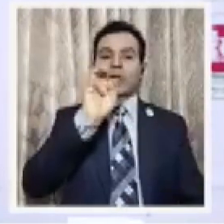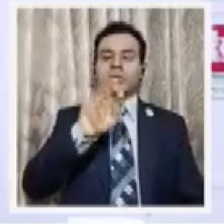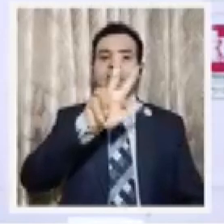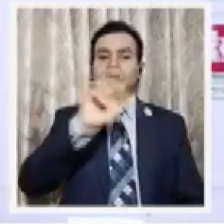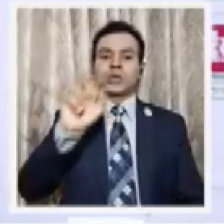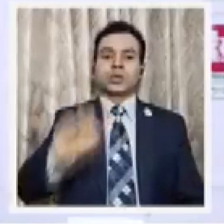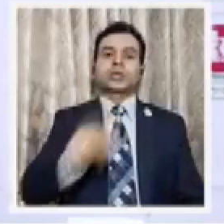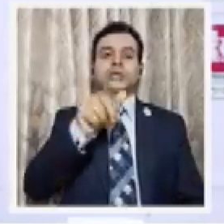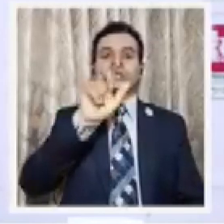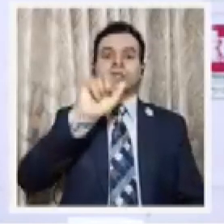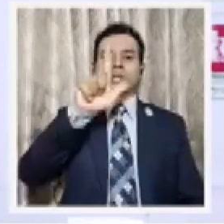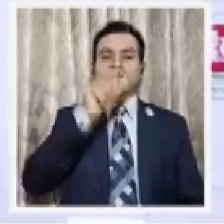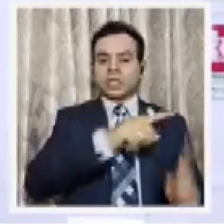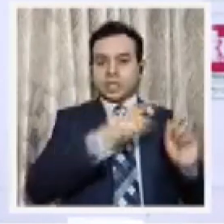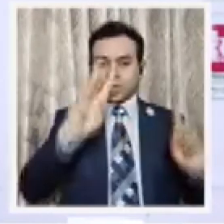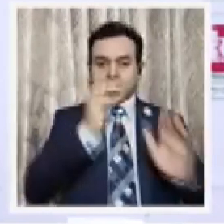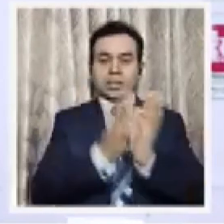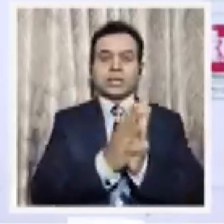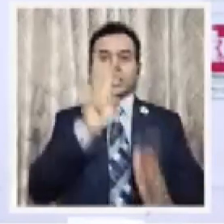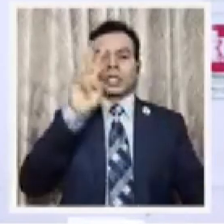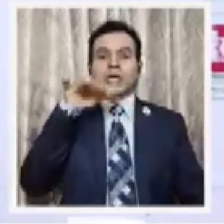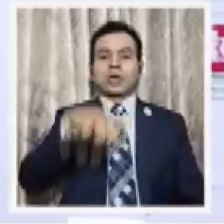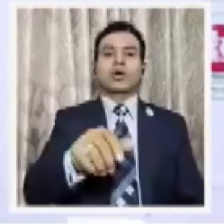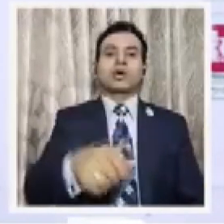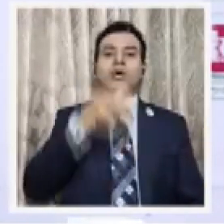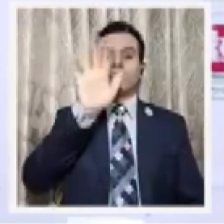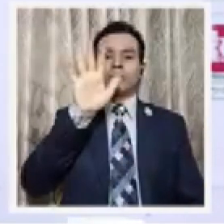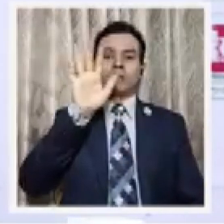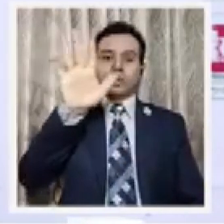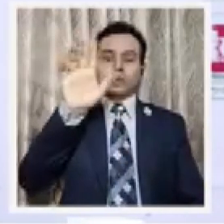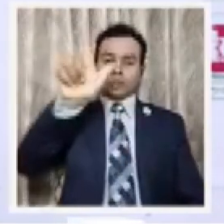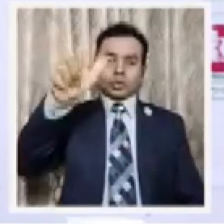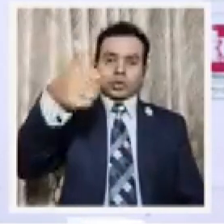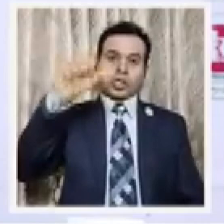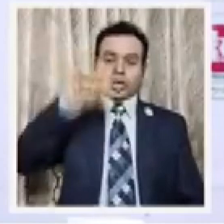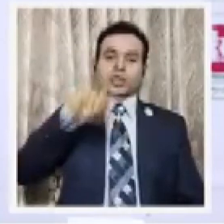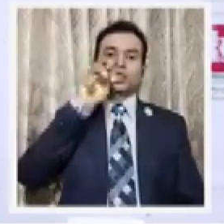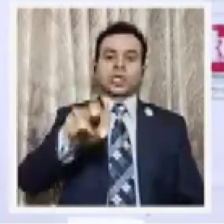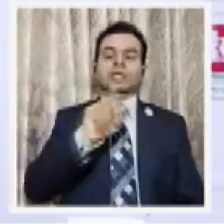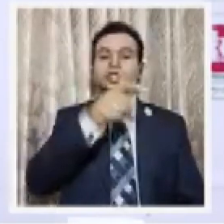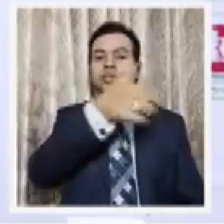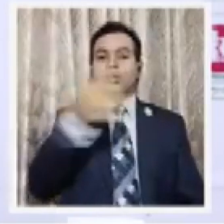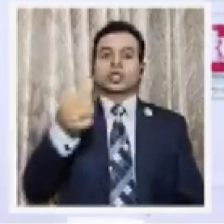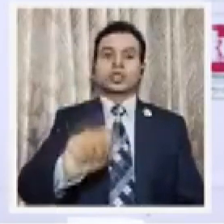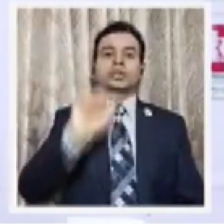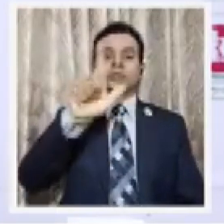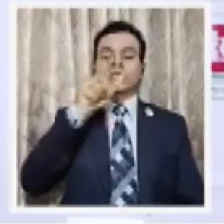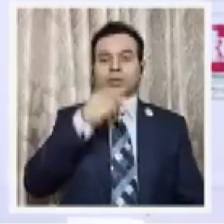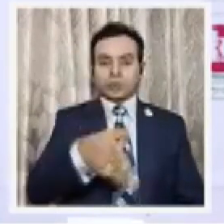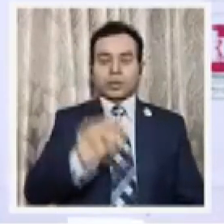427,997 জন, 24 ঘন্টায় কোয়ারেন্টাইন থেকে ছাড় পেয়েছেন 2,860 জন, এ পর্যন্ত কোয়ারেন্টাইন থেকে ছাড় পেয়েছেন